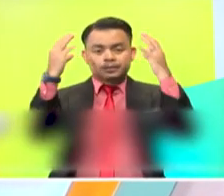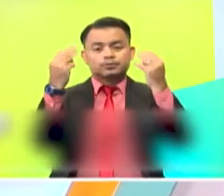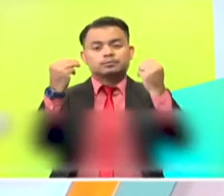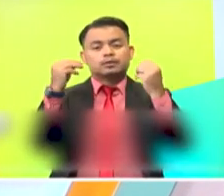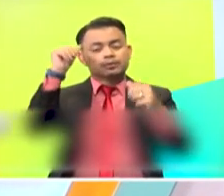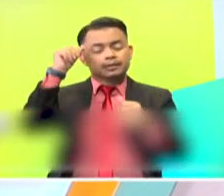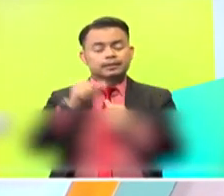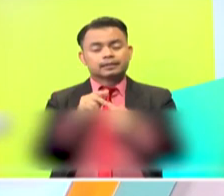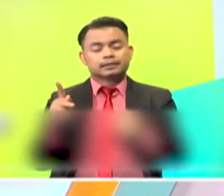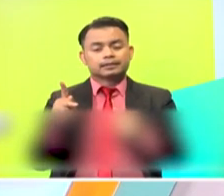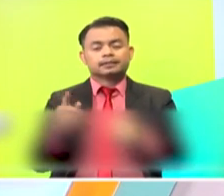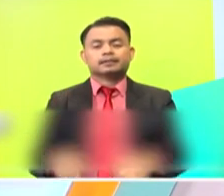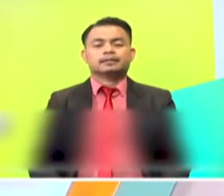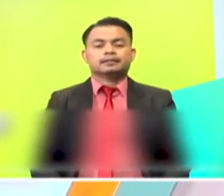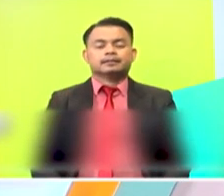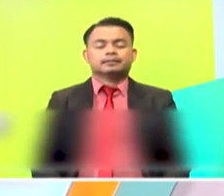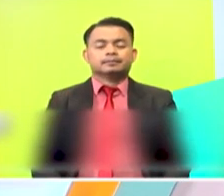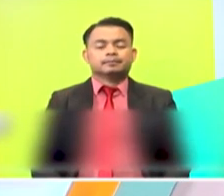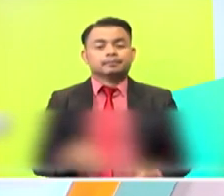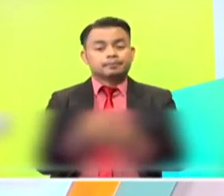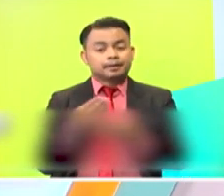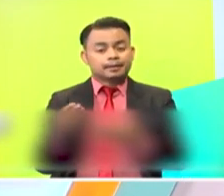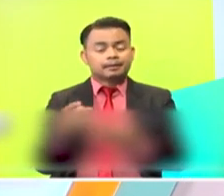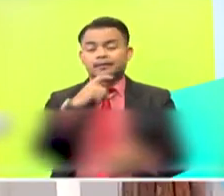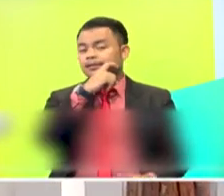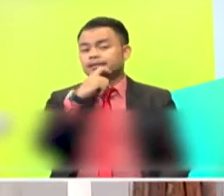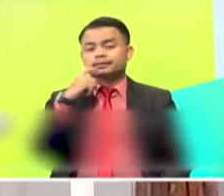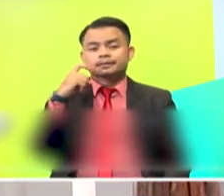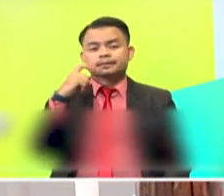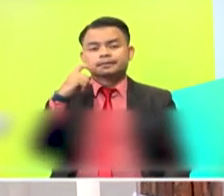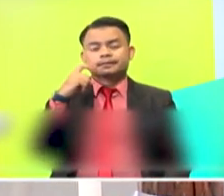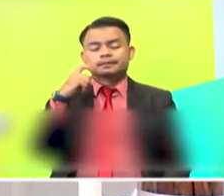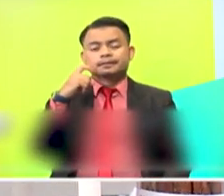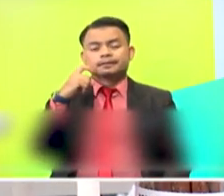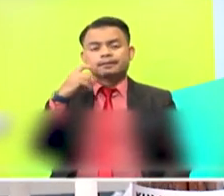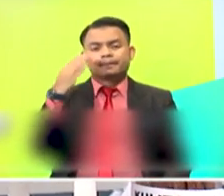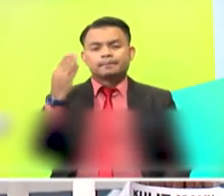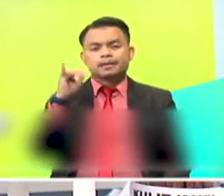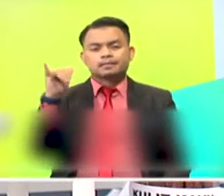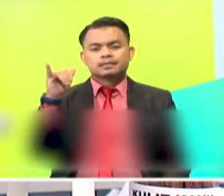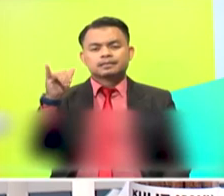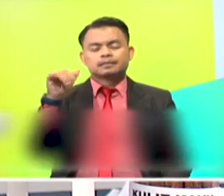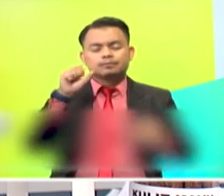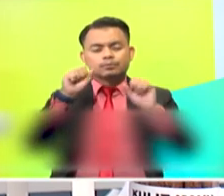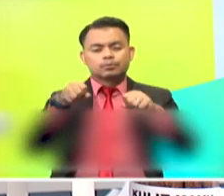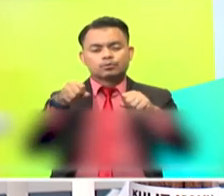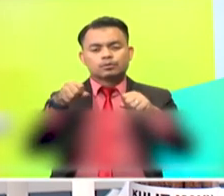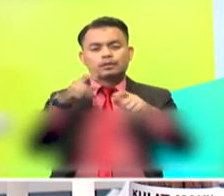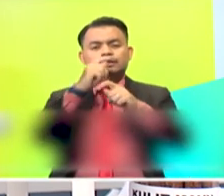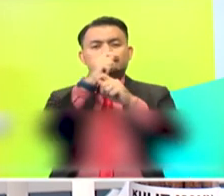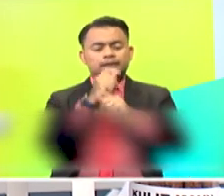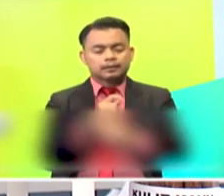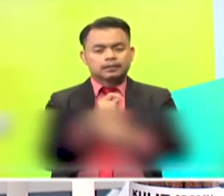ciri-ciri bahan kering ialah dia punya tips salad pahala Medan boleh